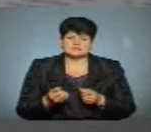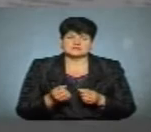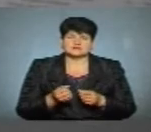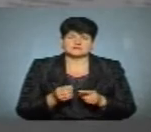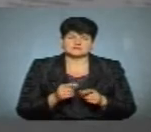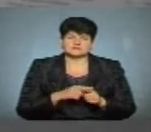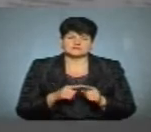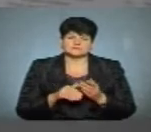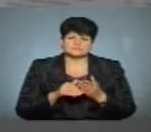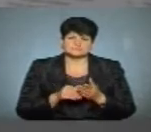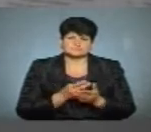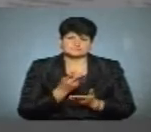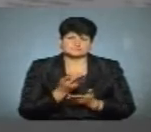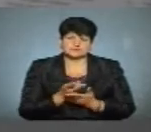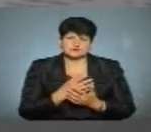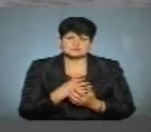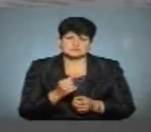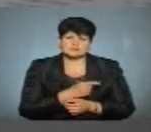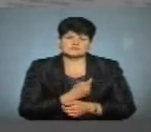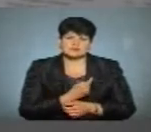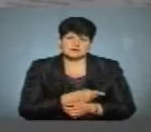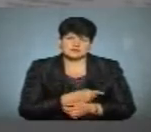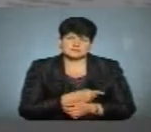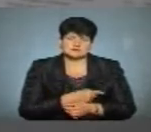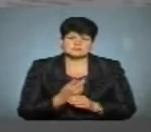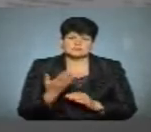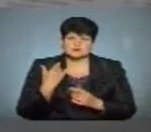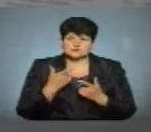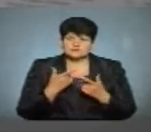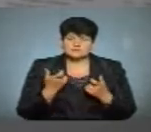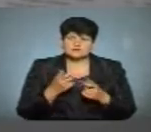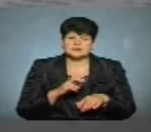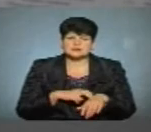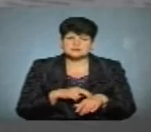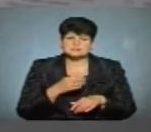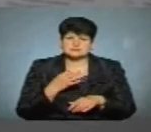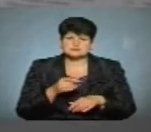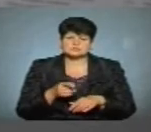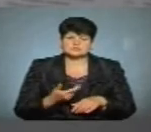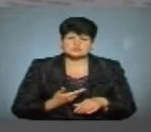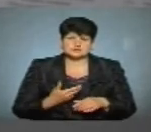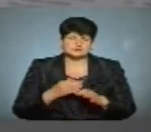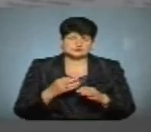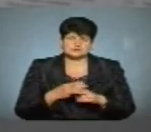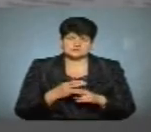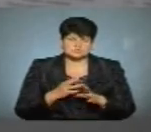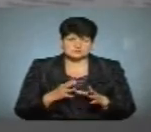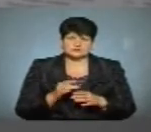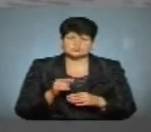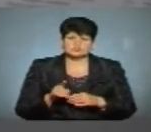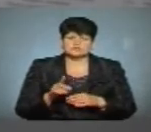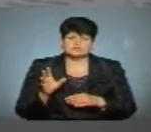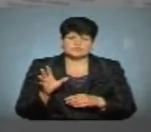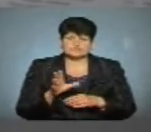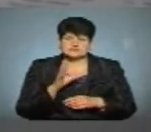до карети до швидкої медичної допомоги, яка забрала його до лікарні. За попередньою інформацією, лікарі сказали, що його життю здоров'ю нічого не загрожує, саме через те, що